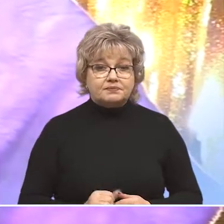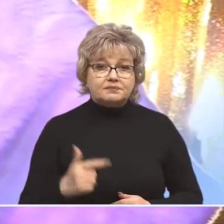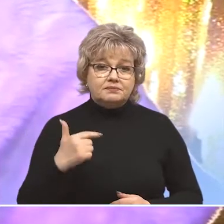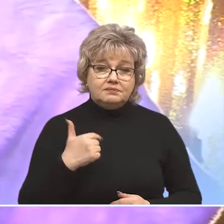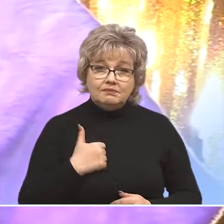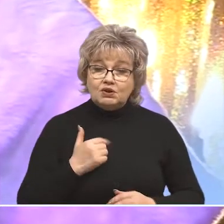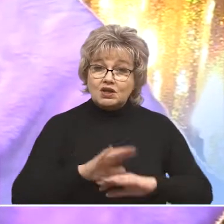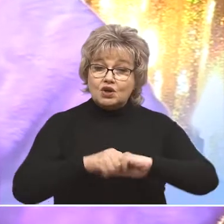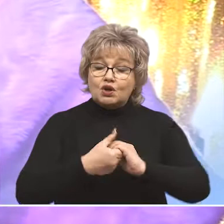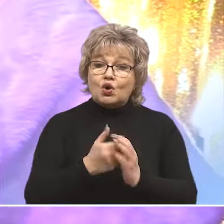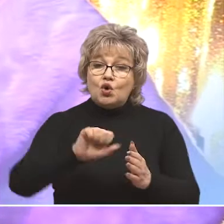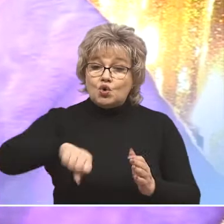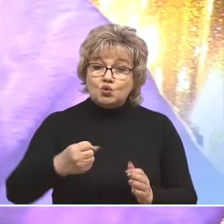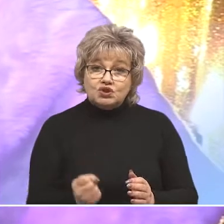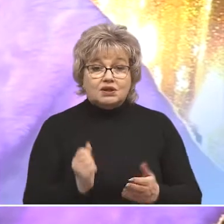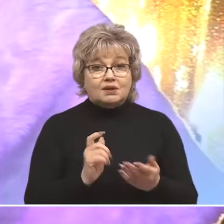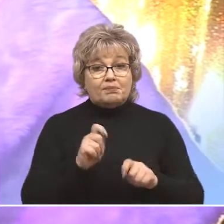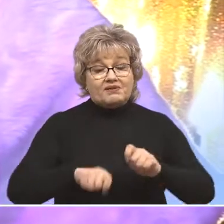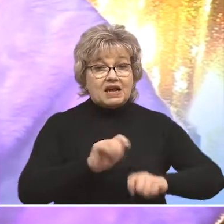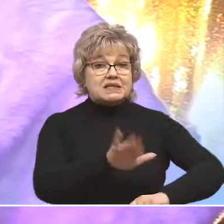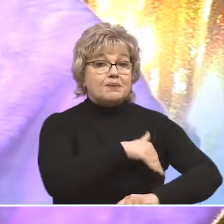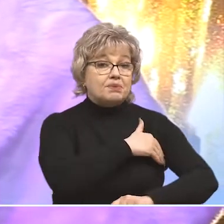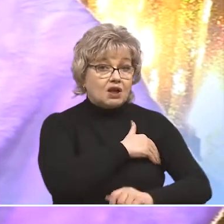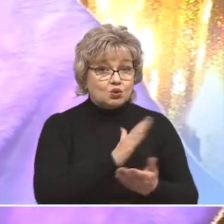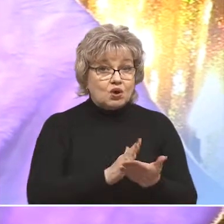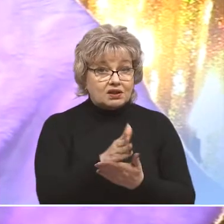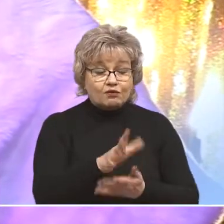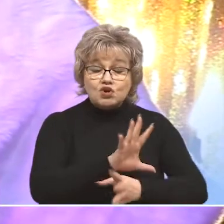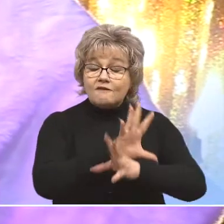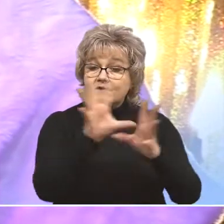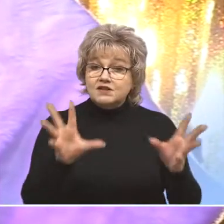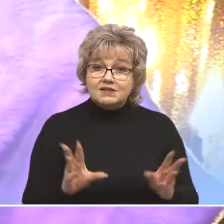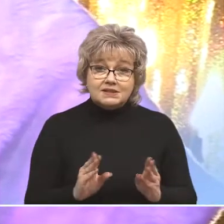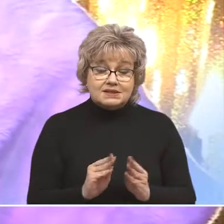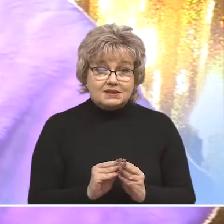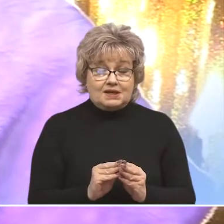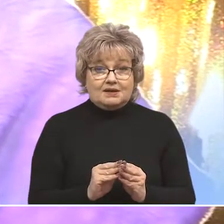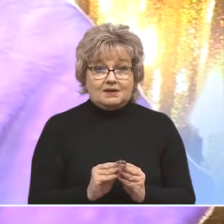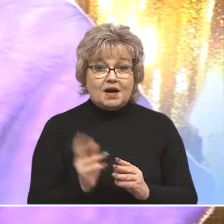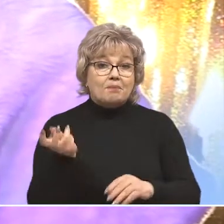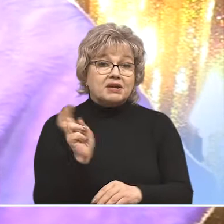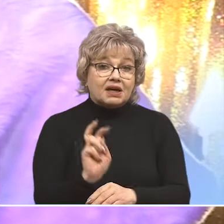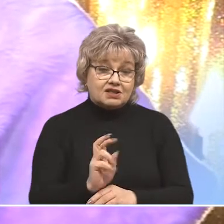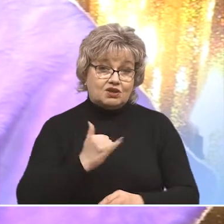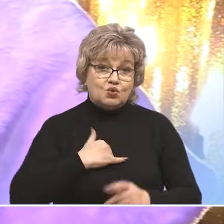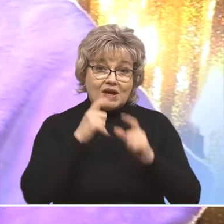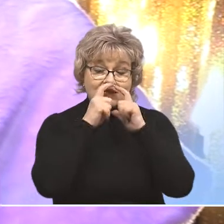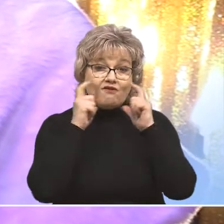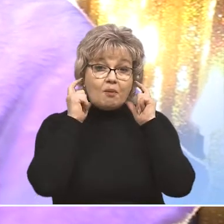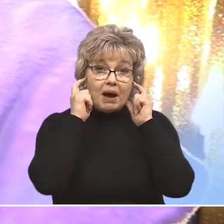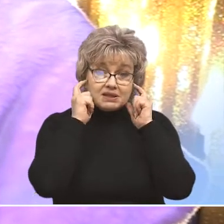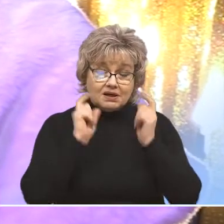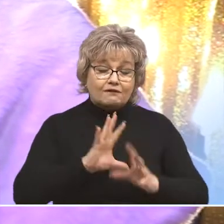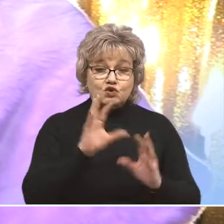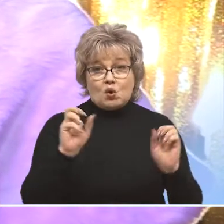нас обрабатываются ручки, у нас измеряется температурка на входе. То есть все абсолютно приходящие у нас в